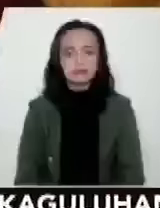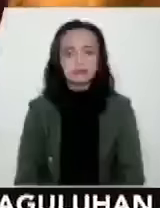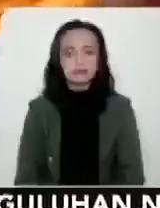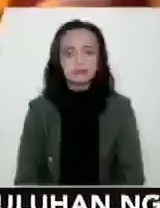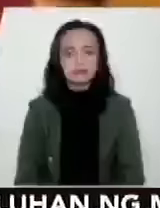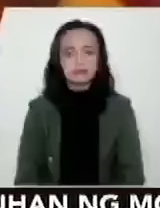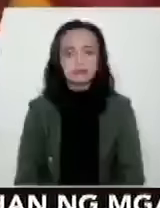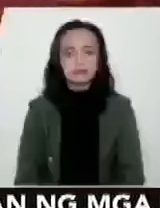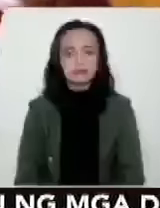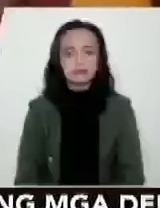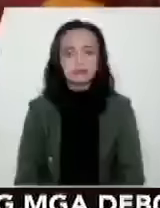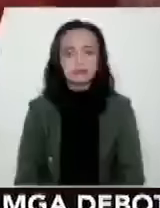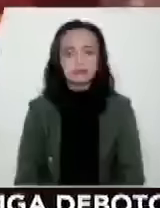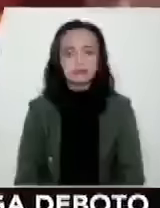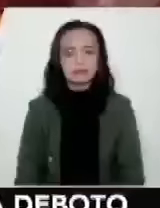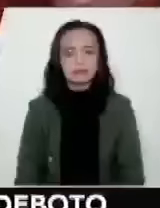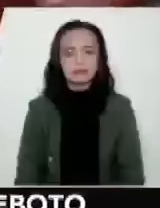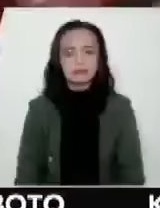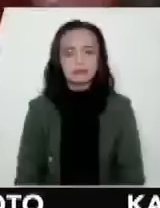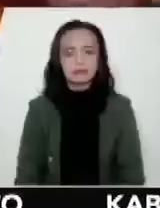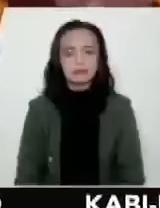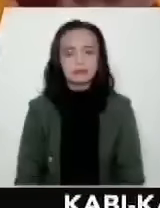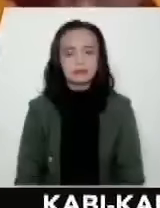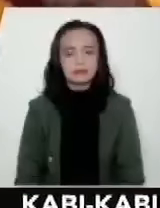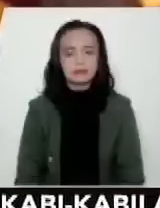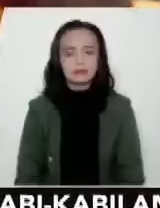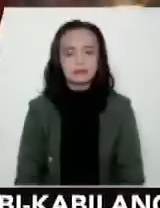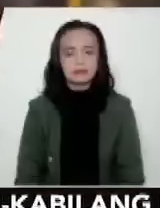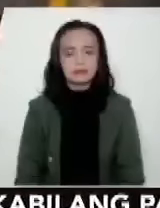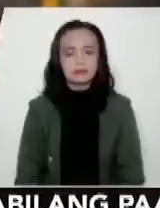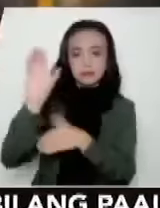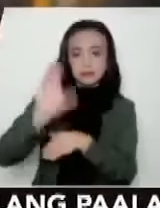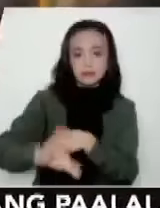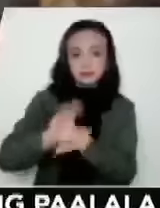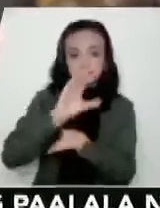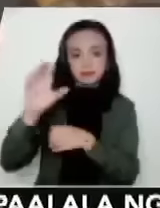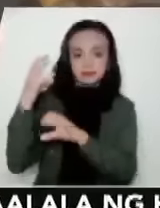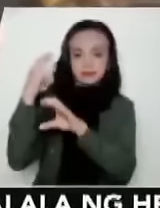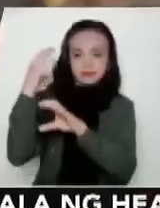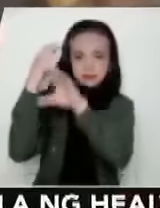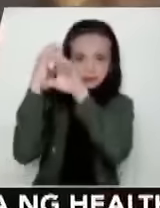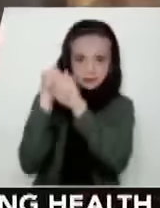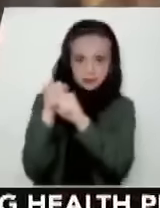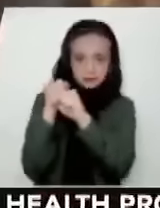Ang nakausling dulo ng krus, nilalambitinan pa ng ilang deboto.